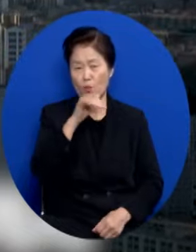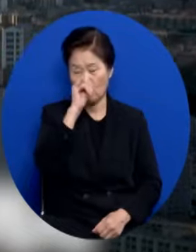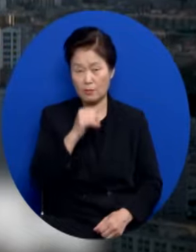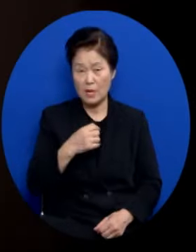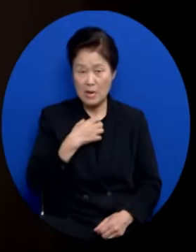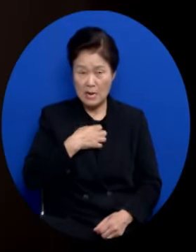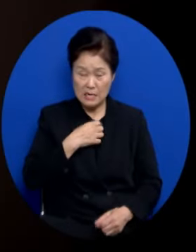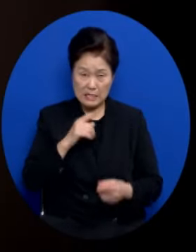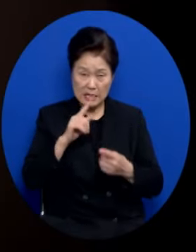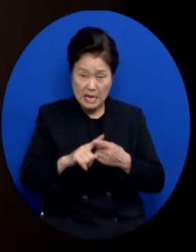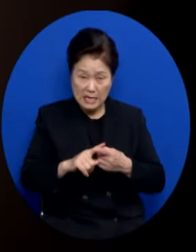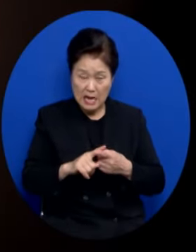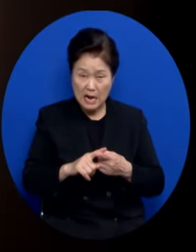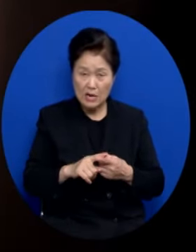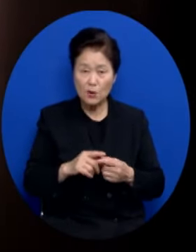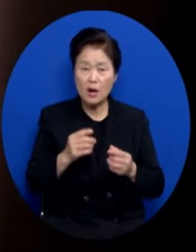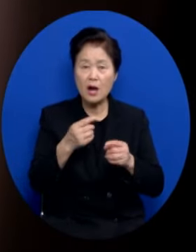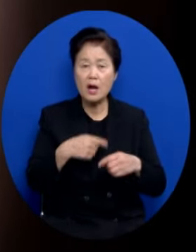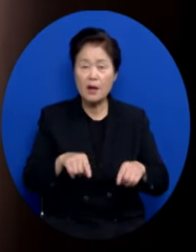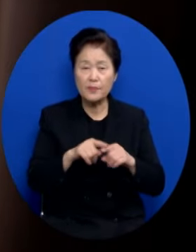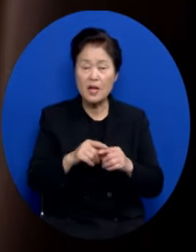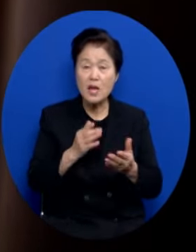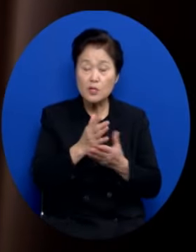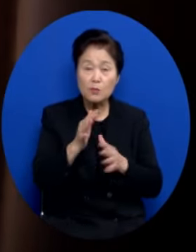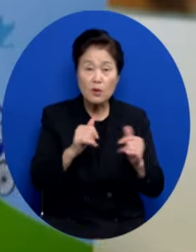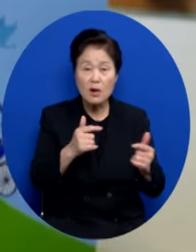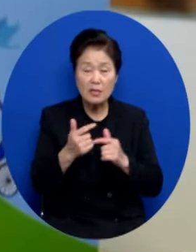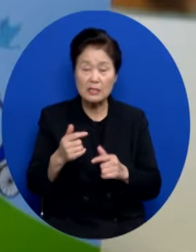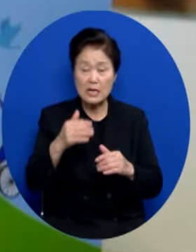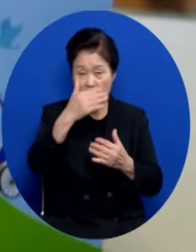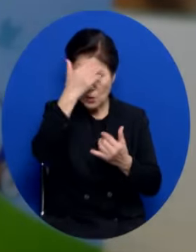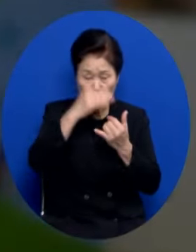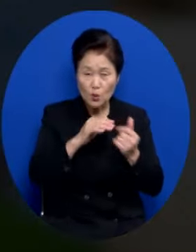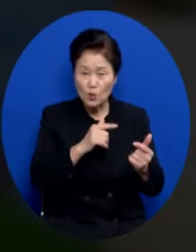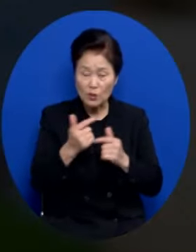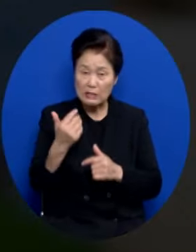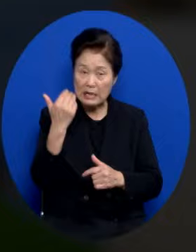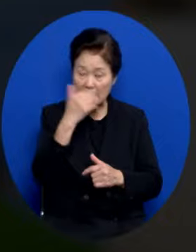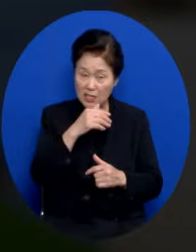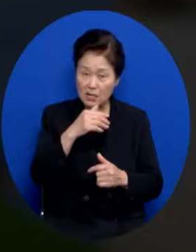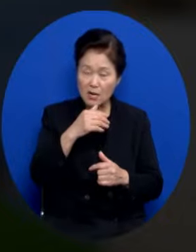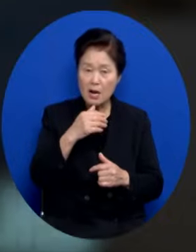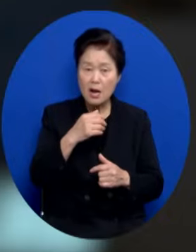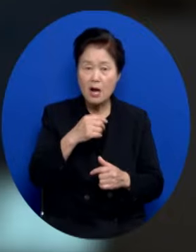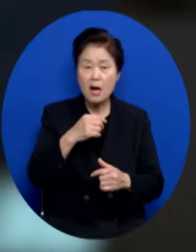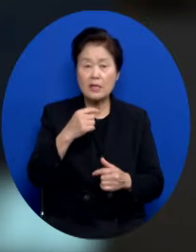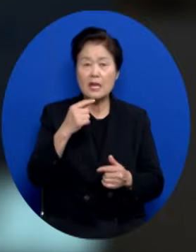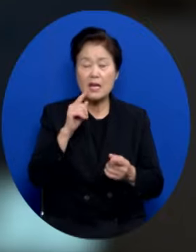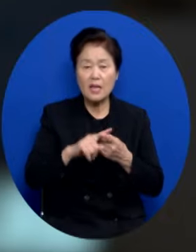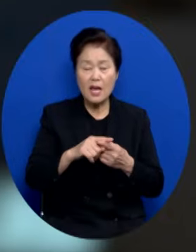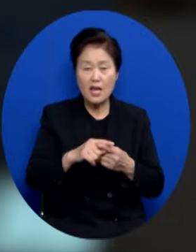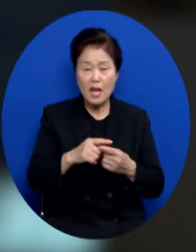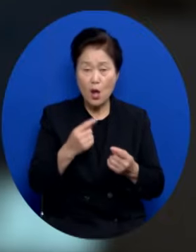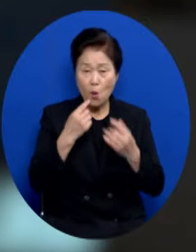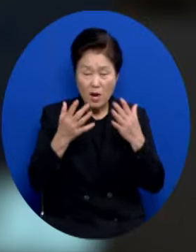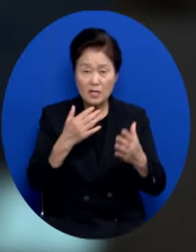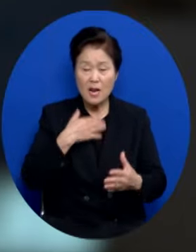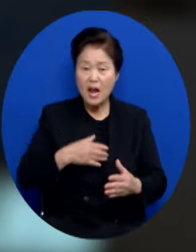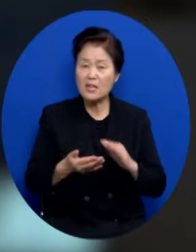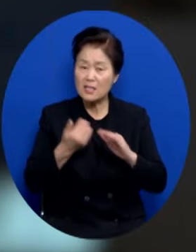우려의 목소리와 함께 전문가들은 청소년의 성정체성이 확립하기 전 단계에서 구체적인 교육이 미칠 수